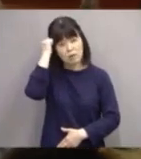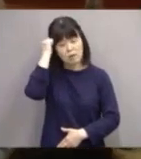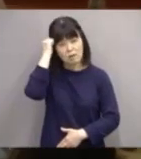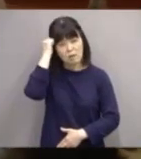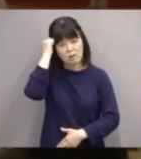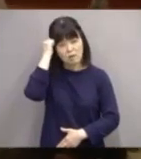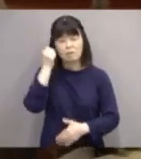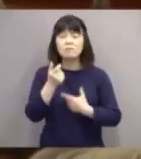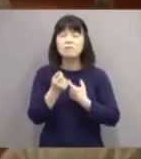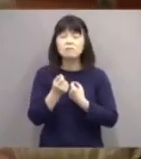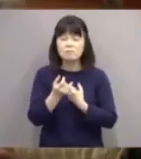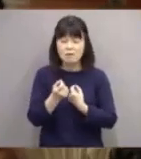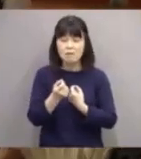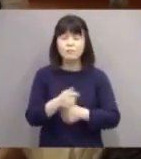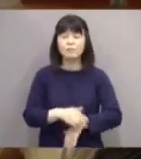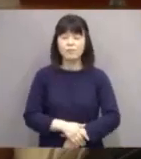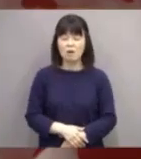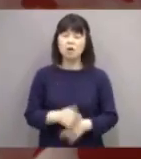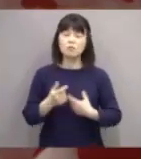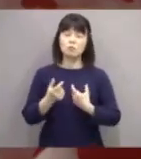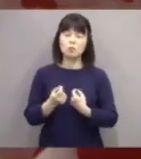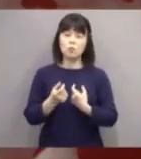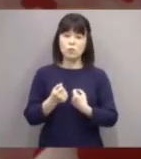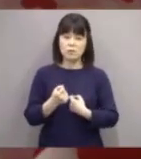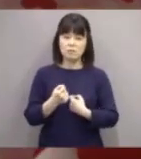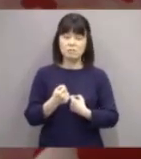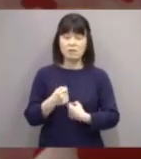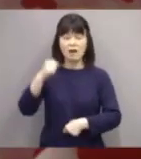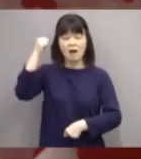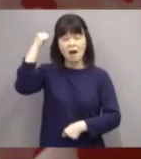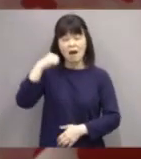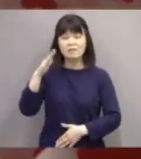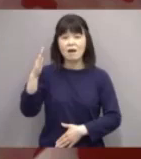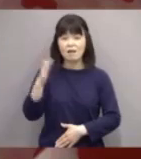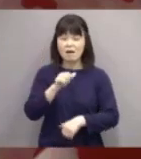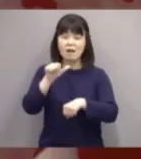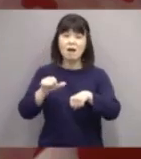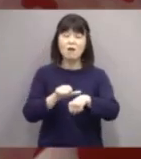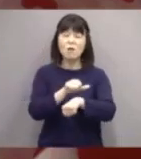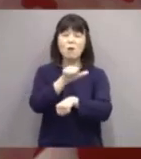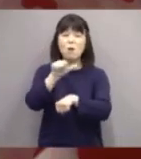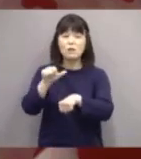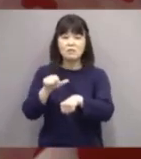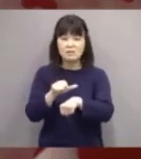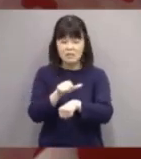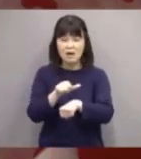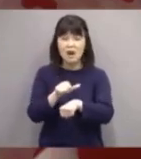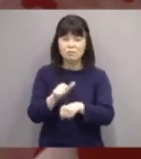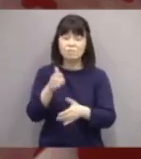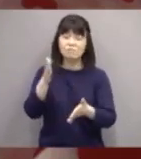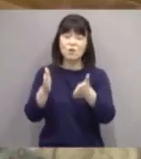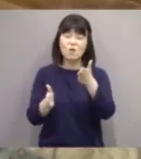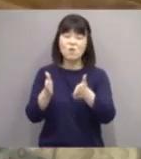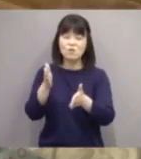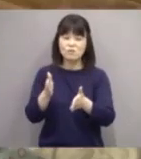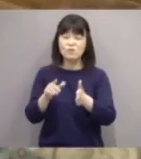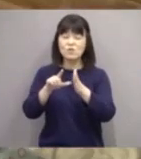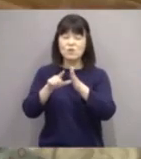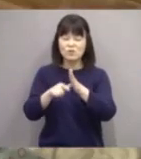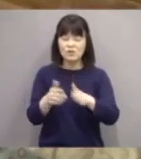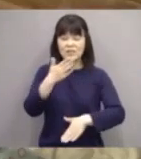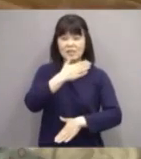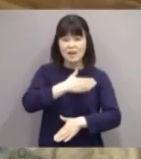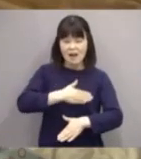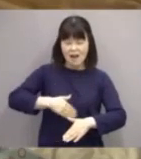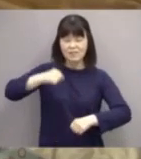そうですね、午前中5時間保育があるんですけど、その間本当に思いっきり体を